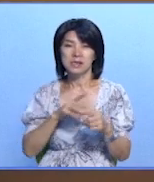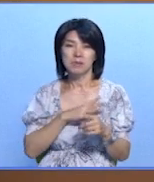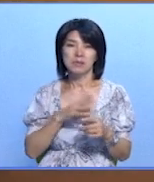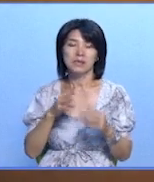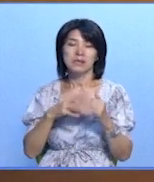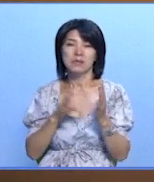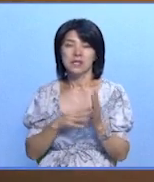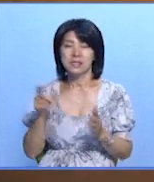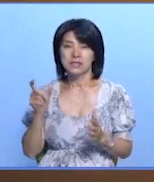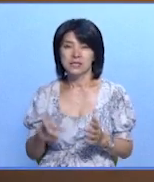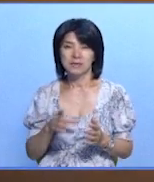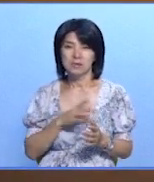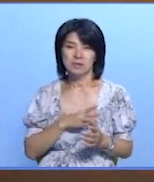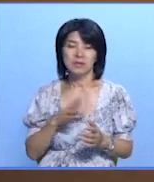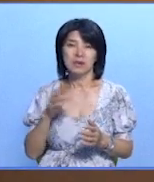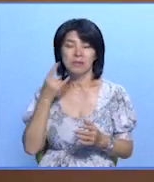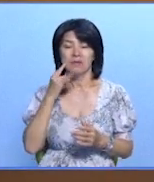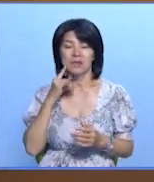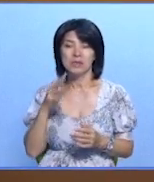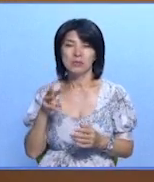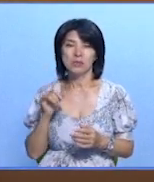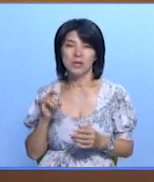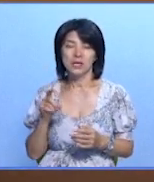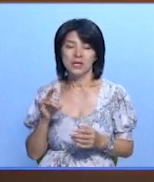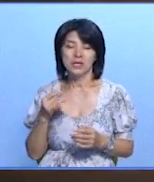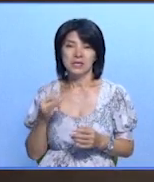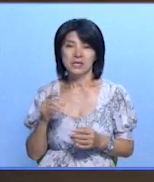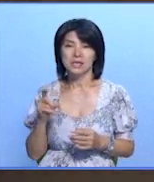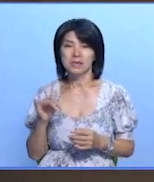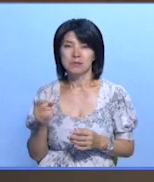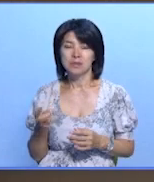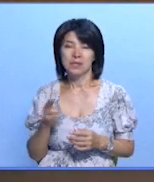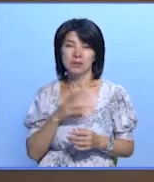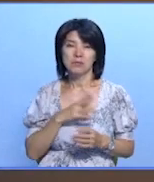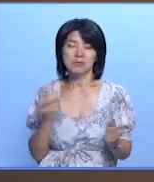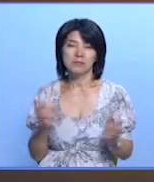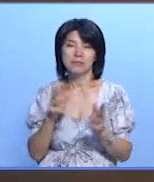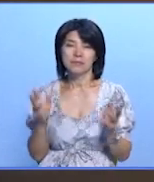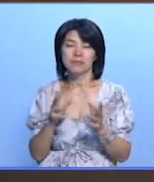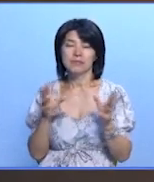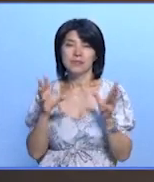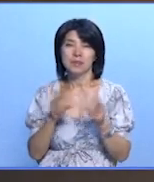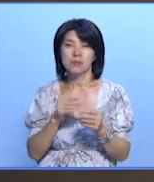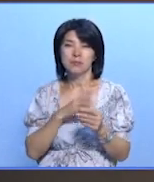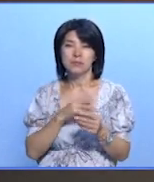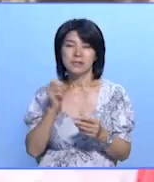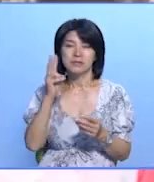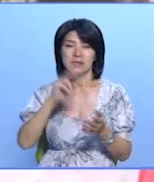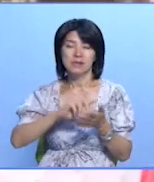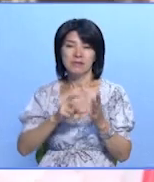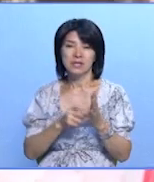сөндірушілерге көмекке Павлодар мұнай химия зауытының өрт сөндіру бөлімінің қызметкерлері келді. Өрттің жалпы аумағы 1200 шаршы метрді